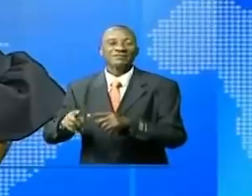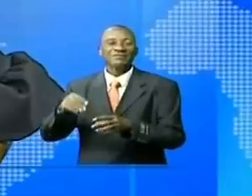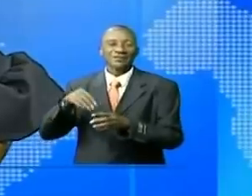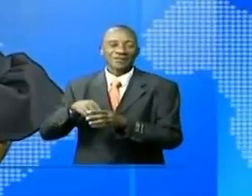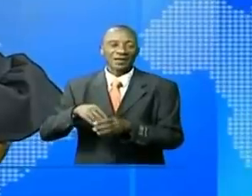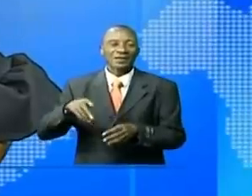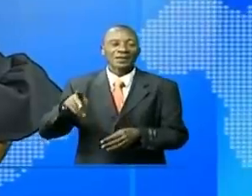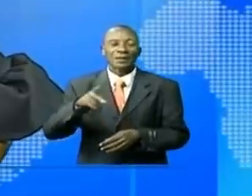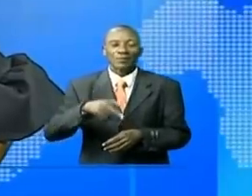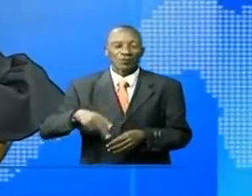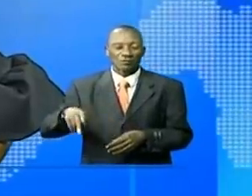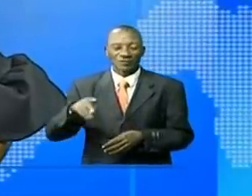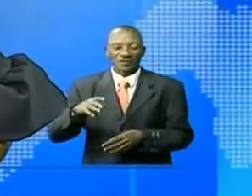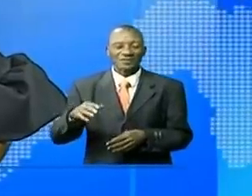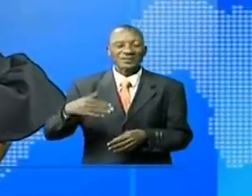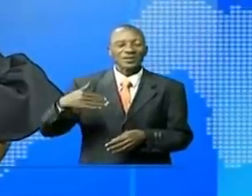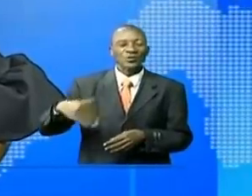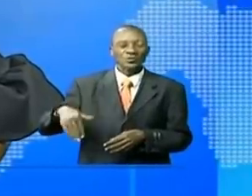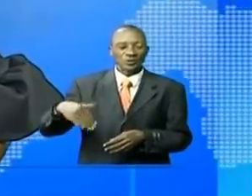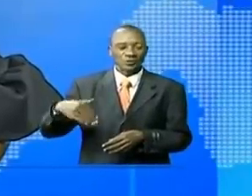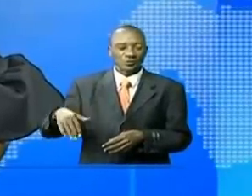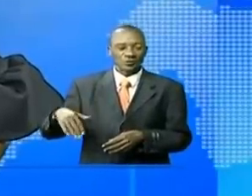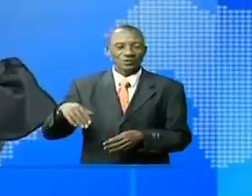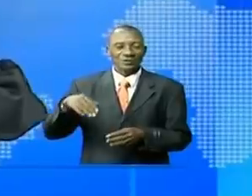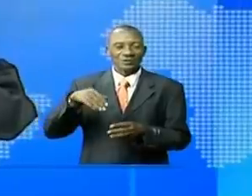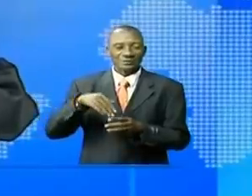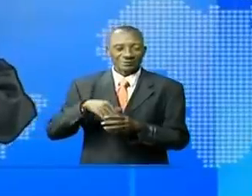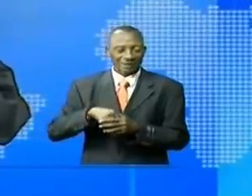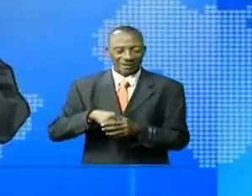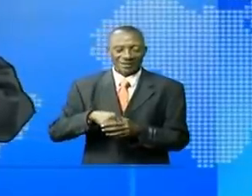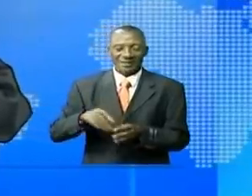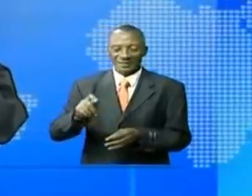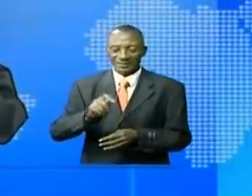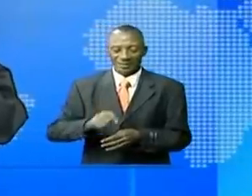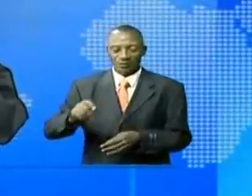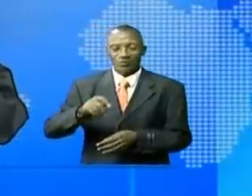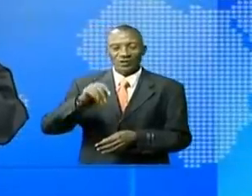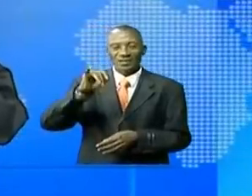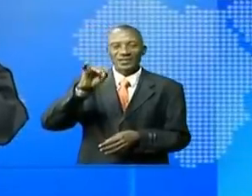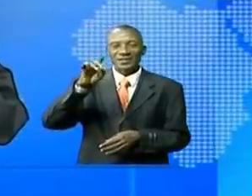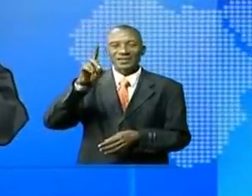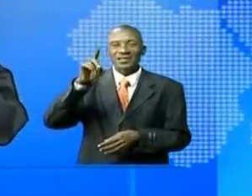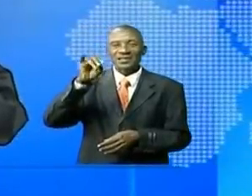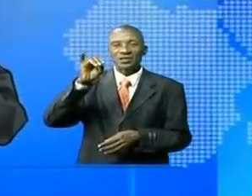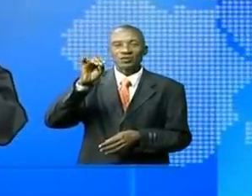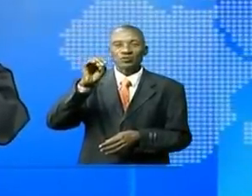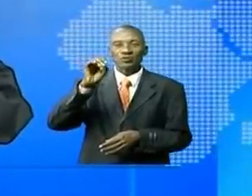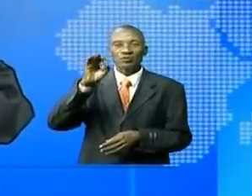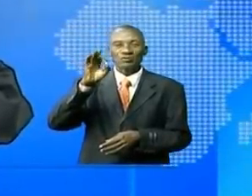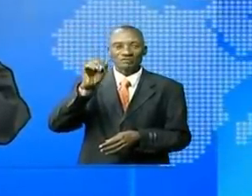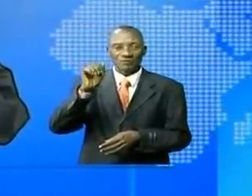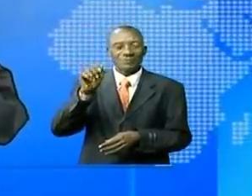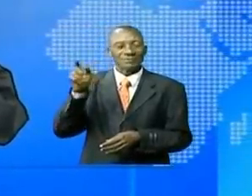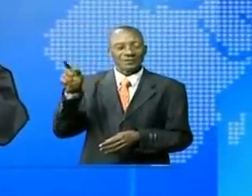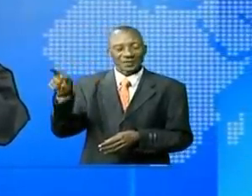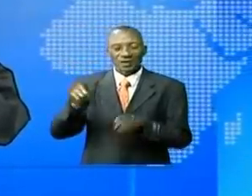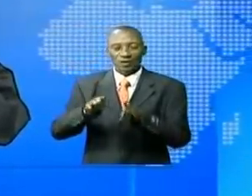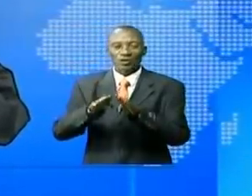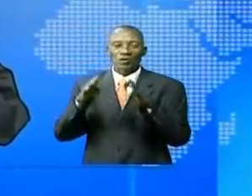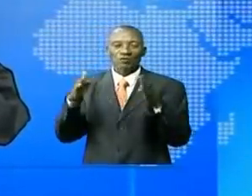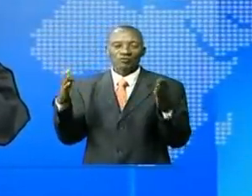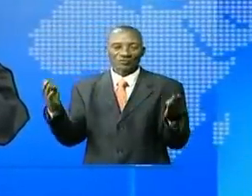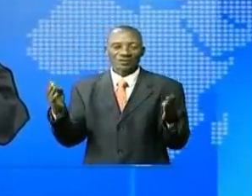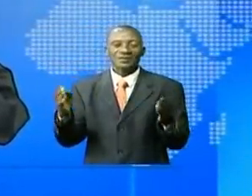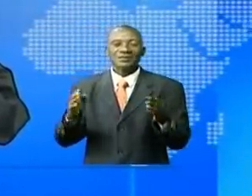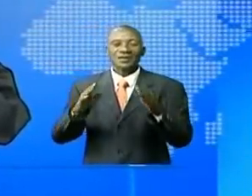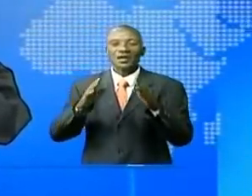Kwilu, dans le secteur de Madimbi, territoire du Diofa. Et cette salle polyvalente vient d'être inaugurée par le gouverneur de